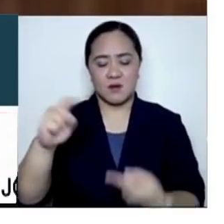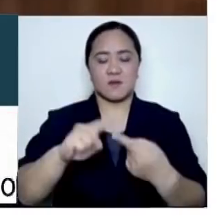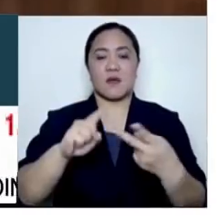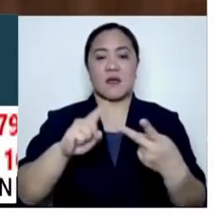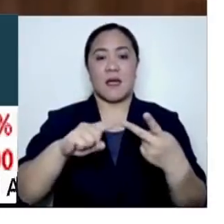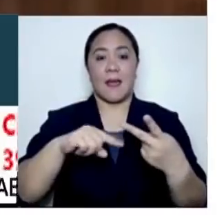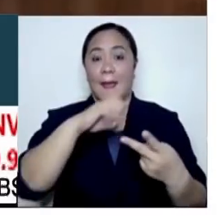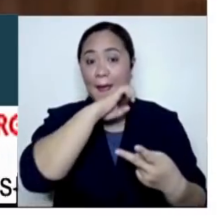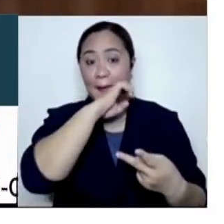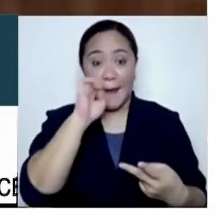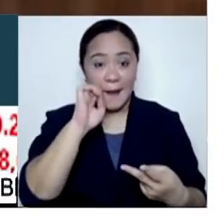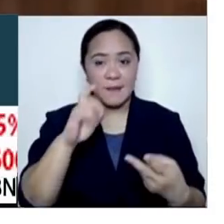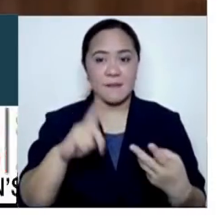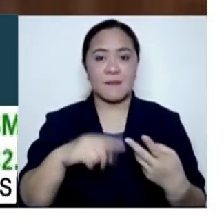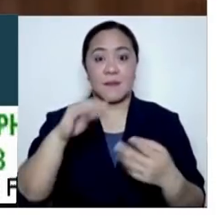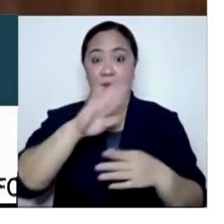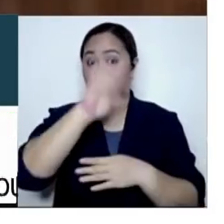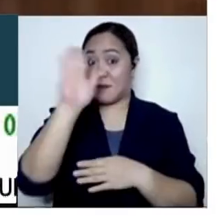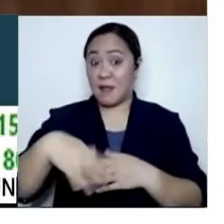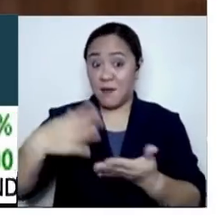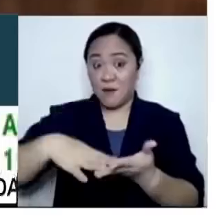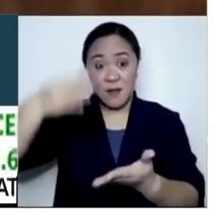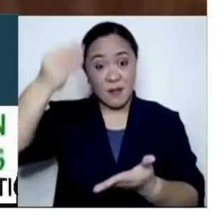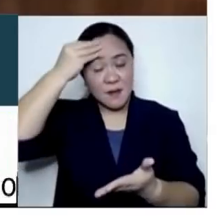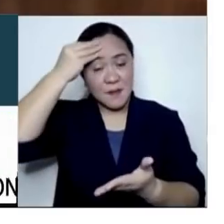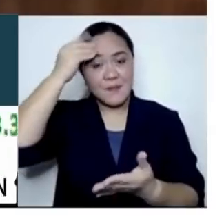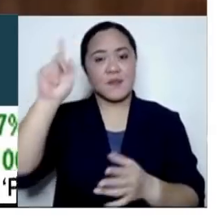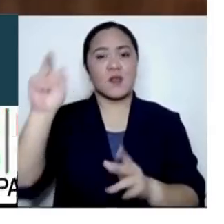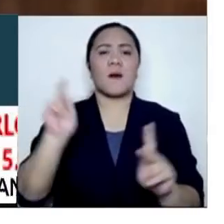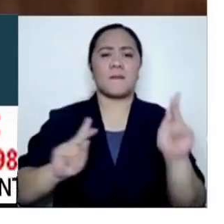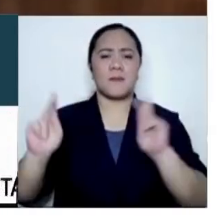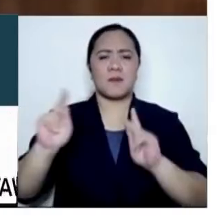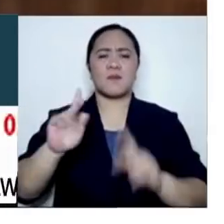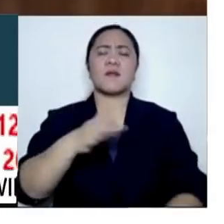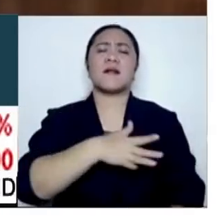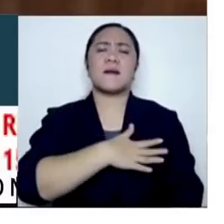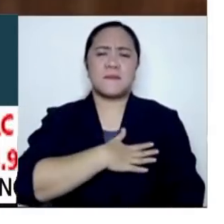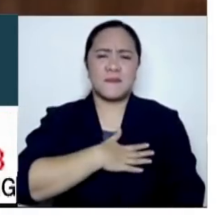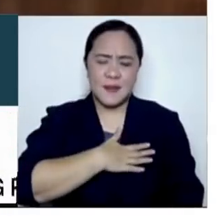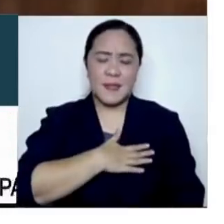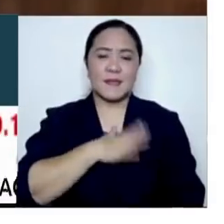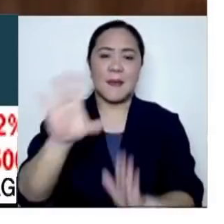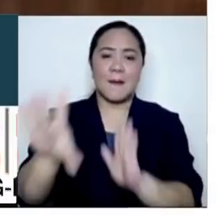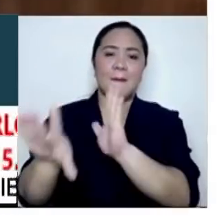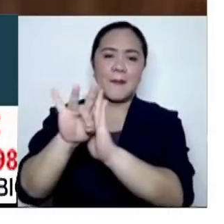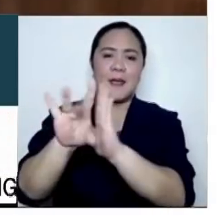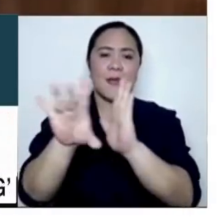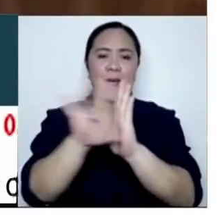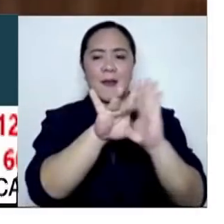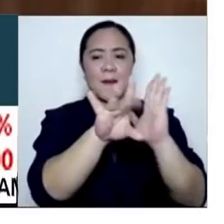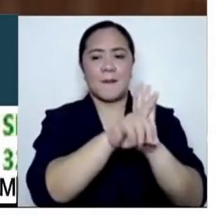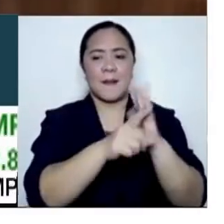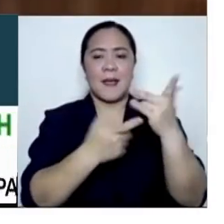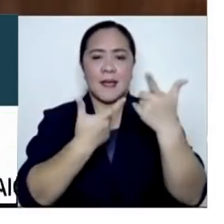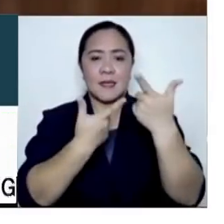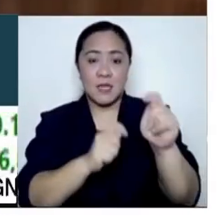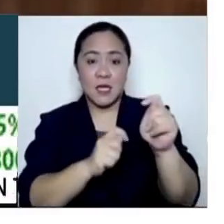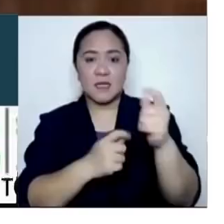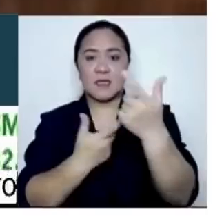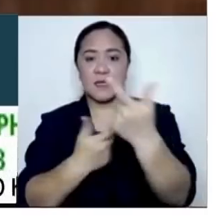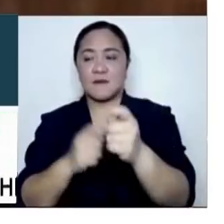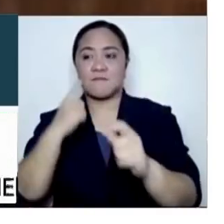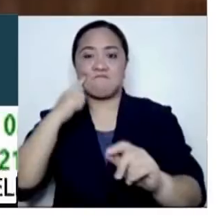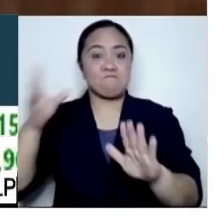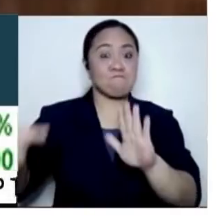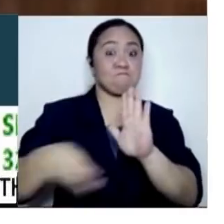hindi na ba tayo natuto? Kaya yung mga tao dapat pumili kayo ng talagang mapagkakatiwalaan, hindi yung naabutan kayo, natuwa